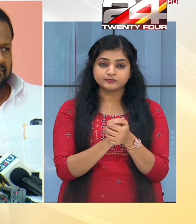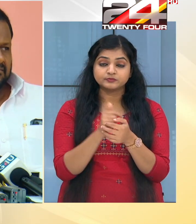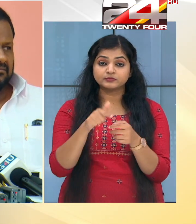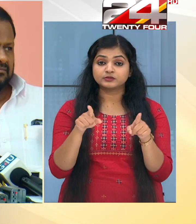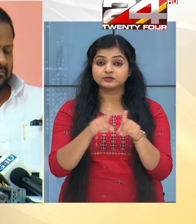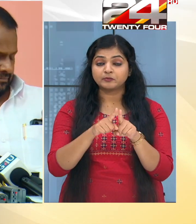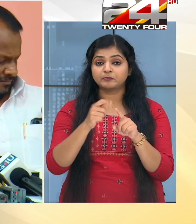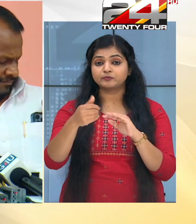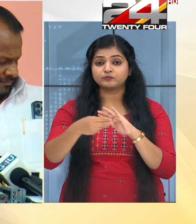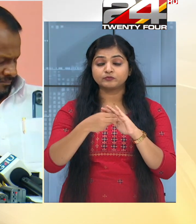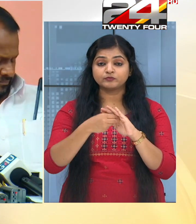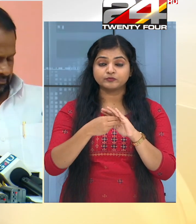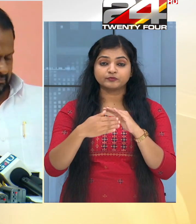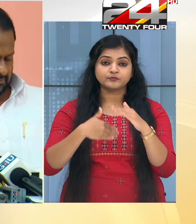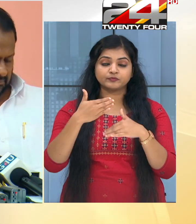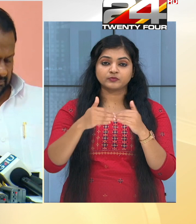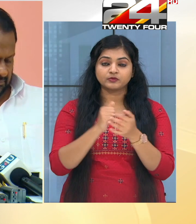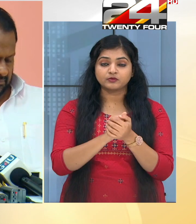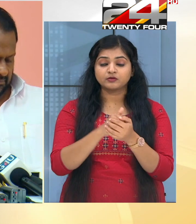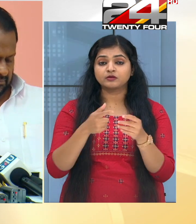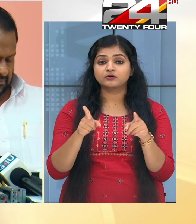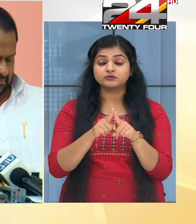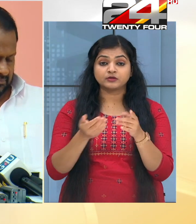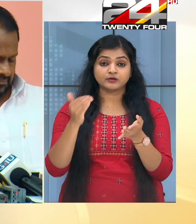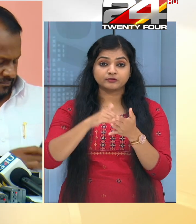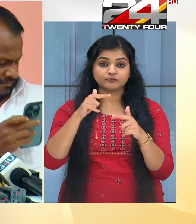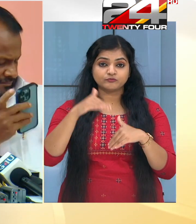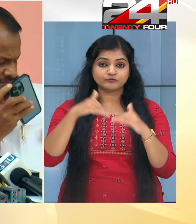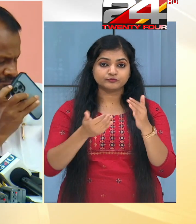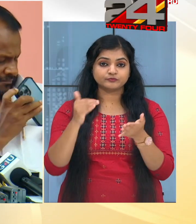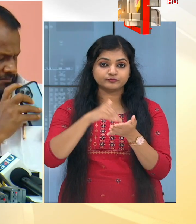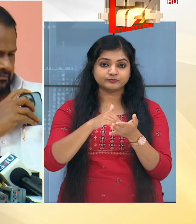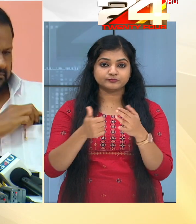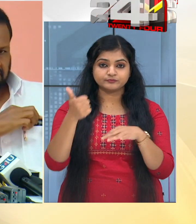ഇതുപോലെ അഴിമതി നടത്തി ഒരു ഗവൺമെൻറ് ഉണ്ടായിട്ടില്ല. തുടർ ഭരണത്തിന് ശേഷം